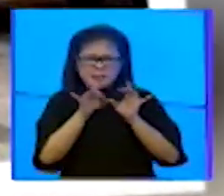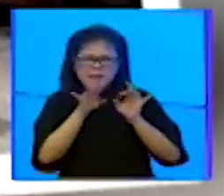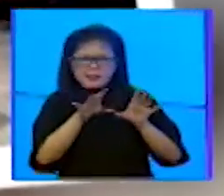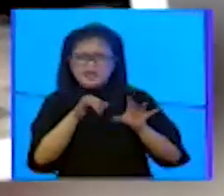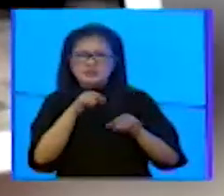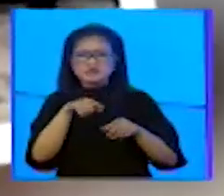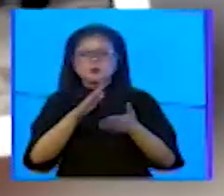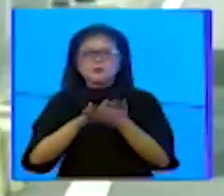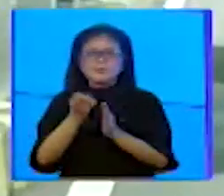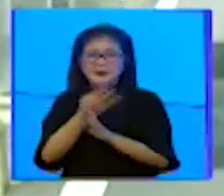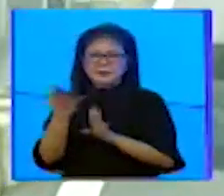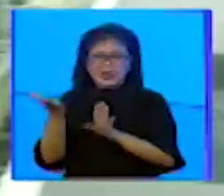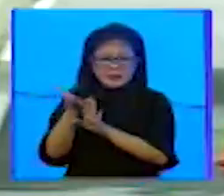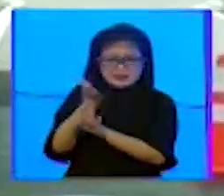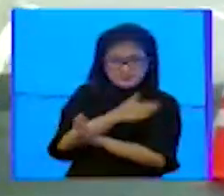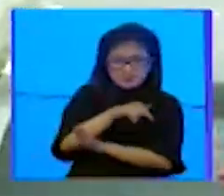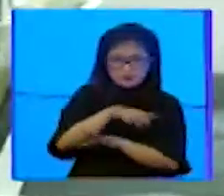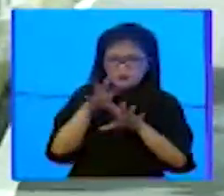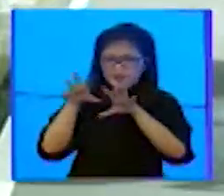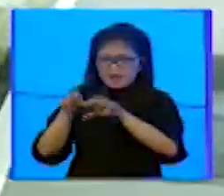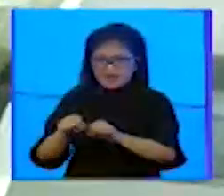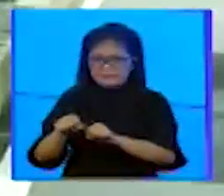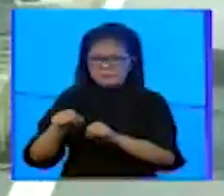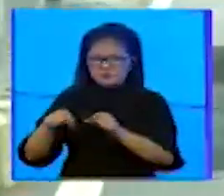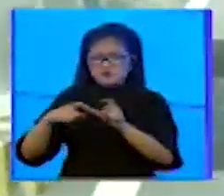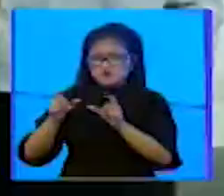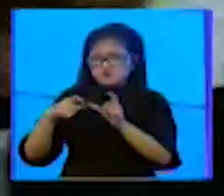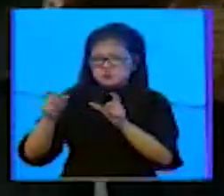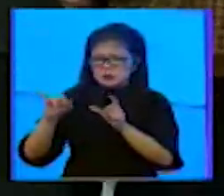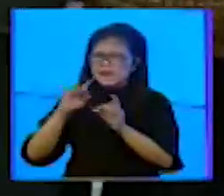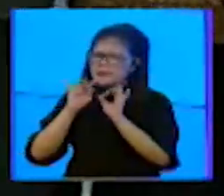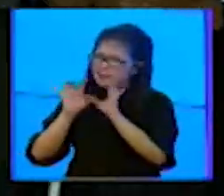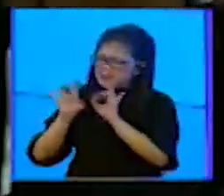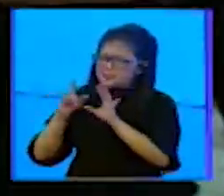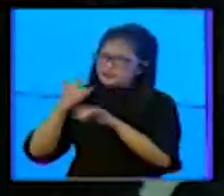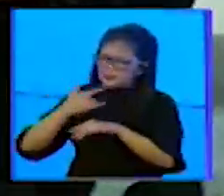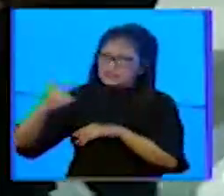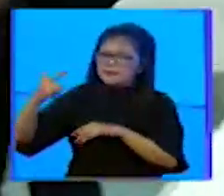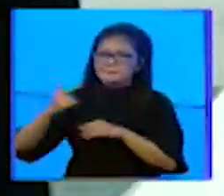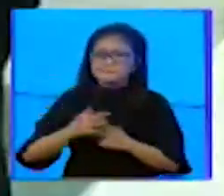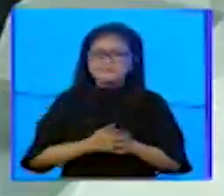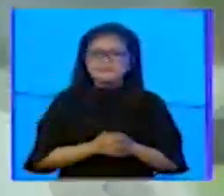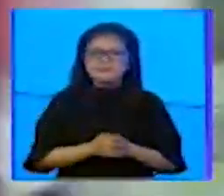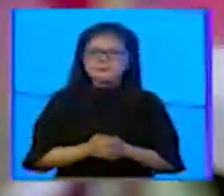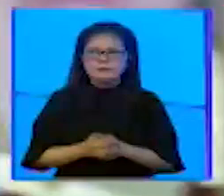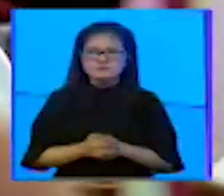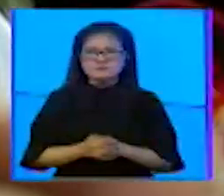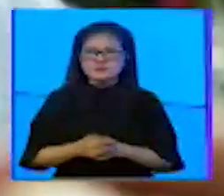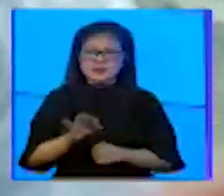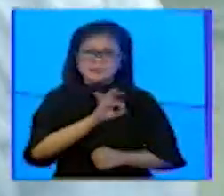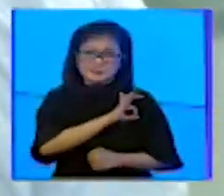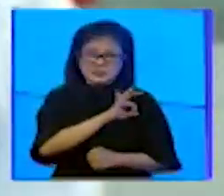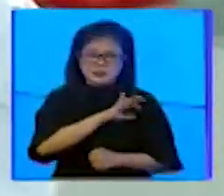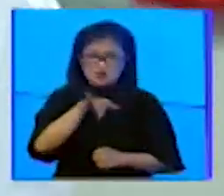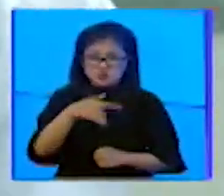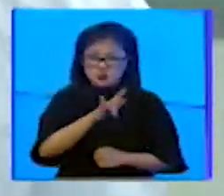KPK. Di tahun 2019, polemik ekspor benih lobster sempat menjadi sorotan Presiden Joko Widodo. Menurut